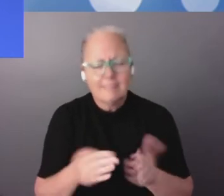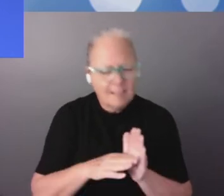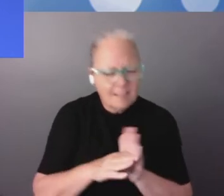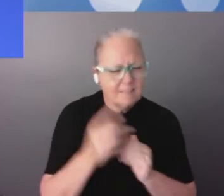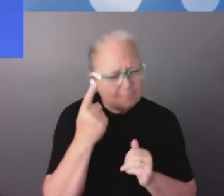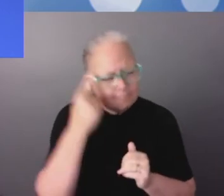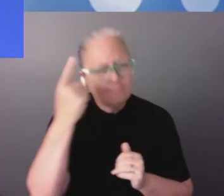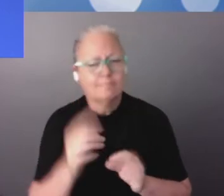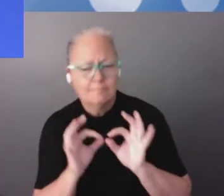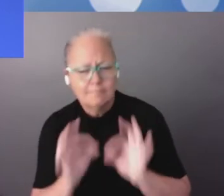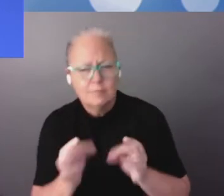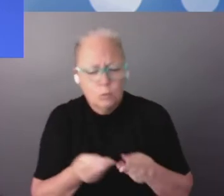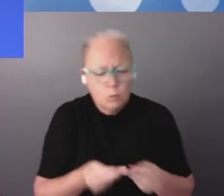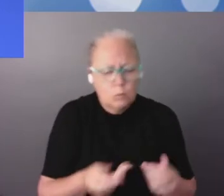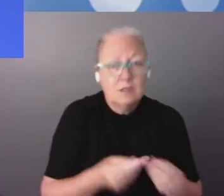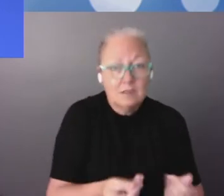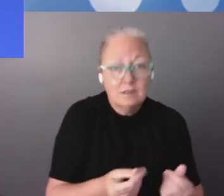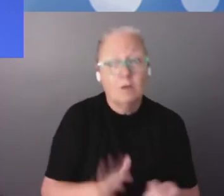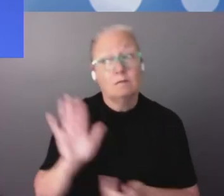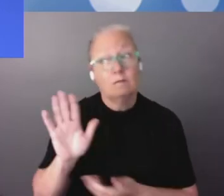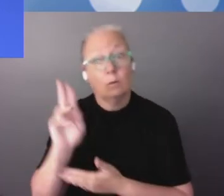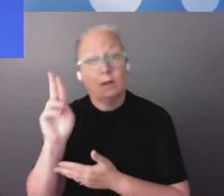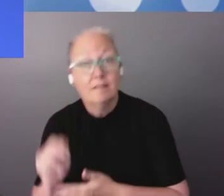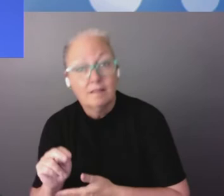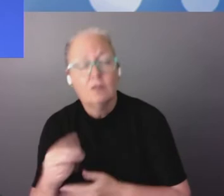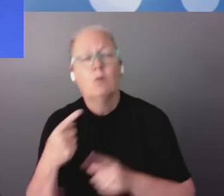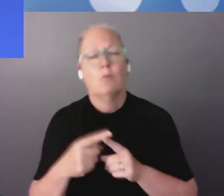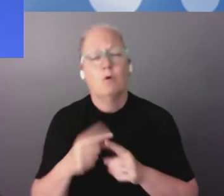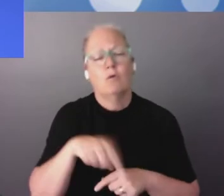de gestion approprié.